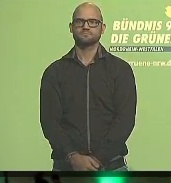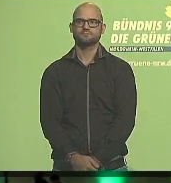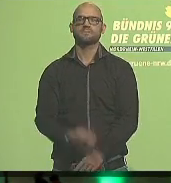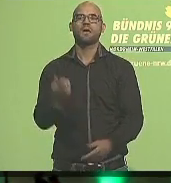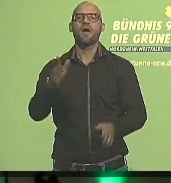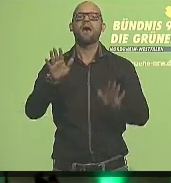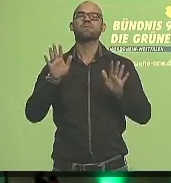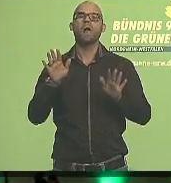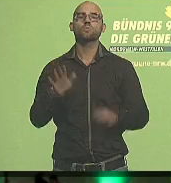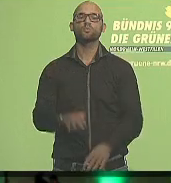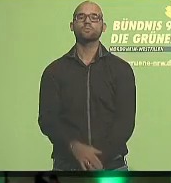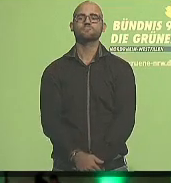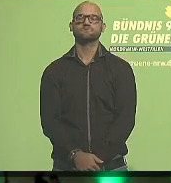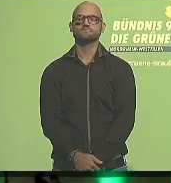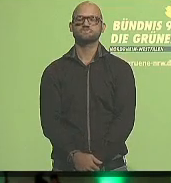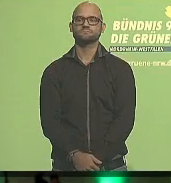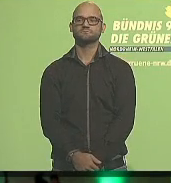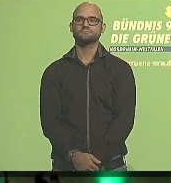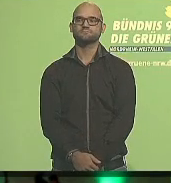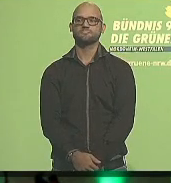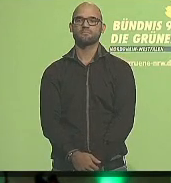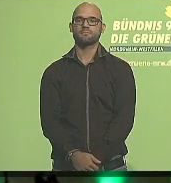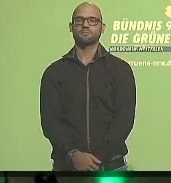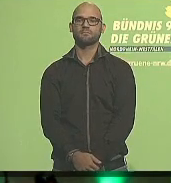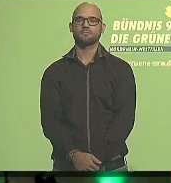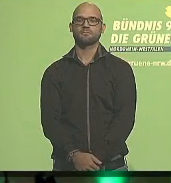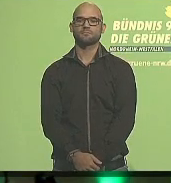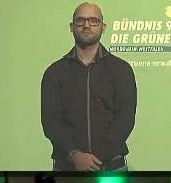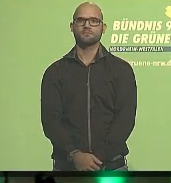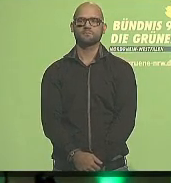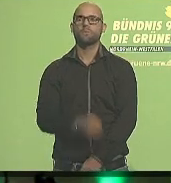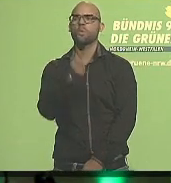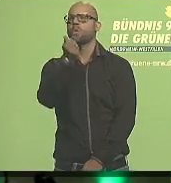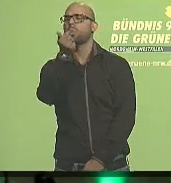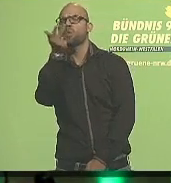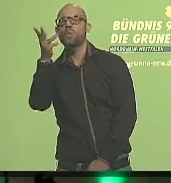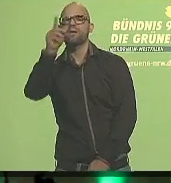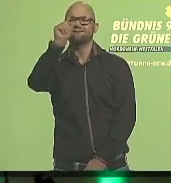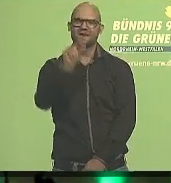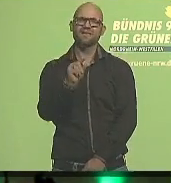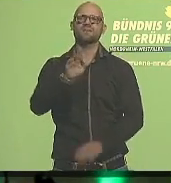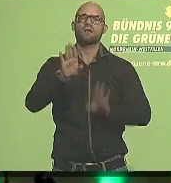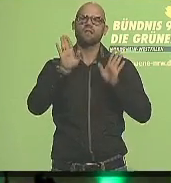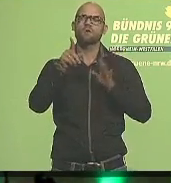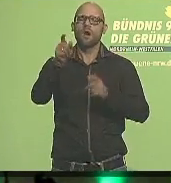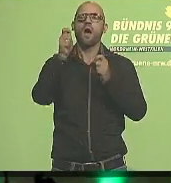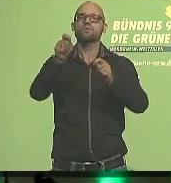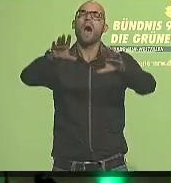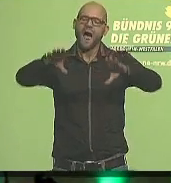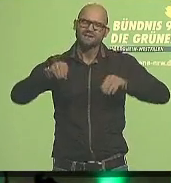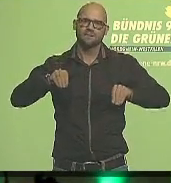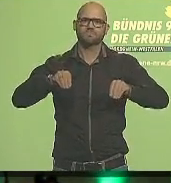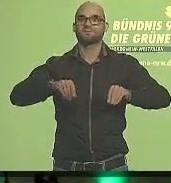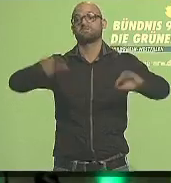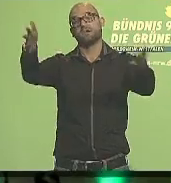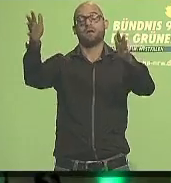Niemand. Wer enthält sich? Bei einigen wenigen Enthaltungen ist dieser Antrag angenommen.